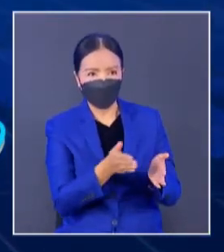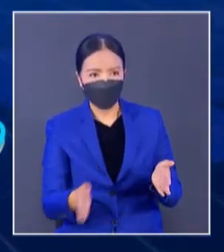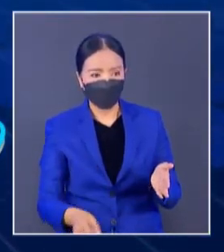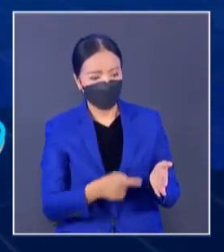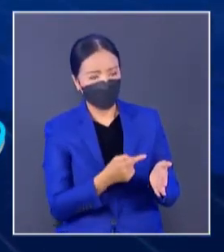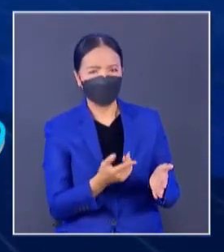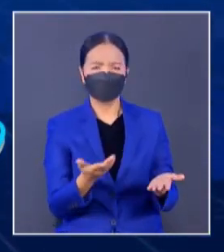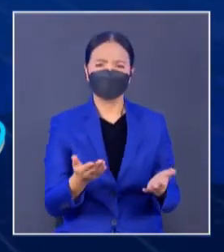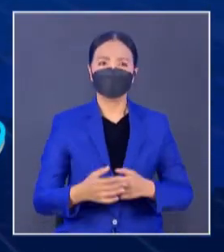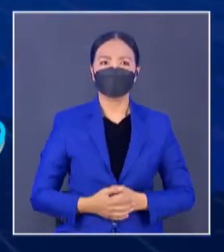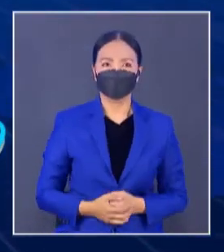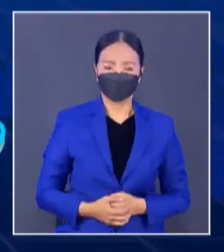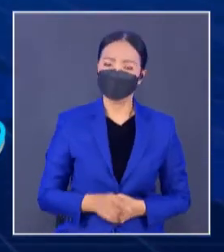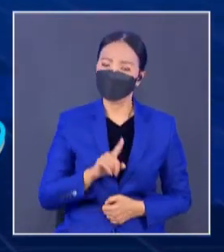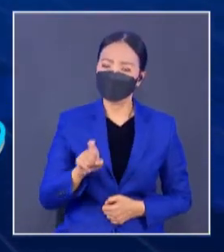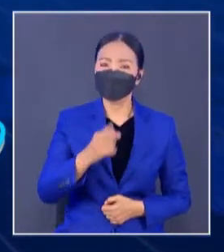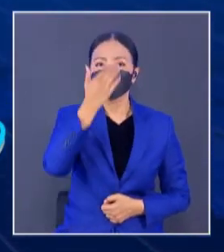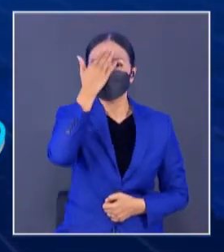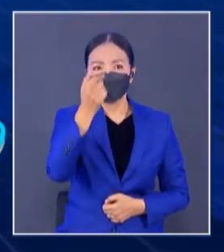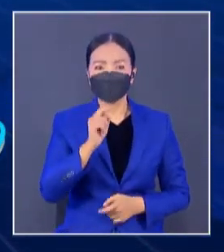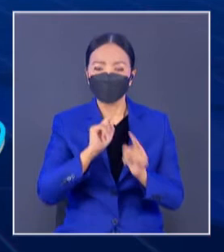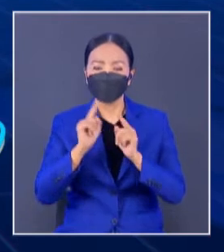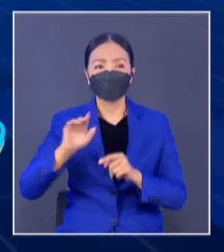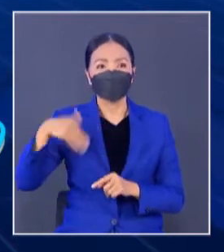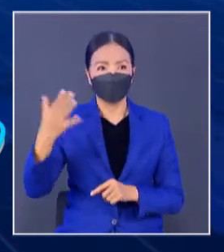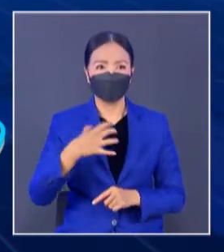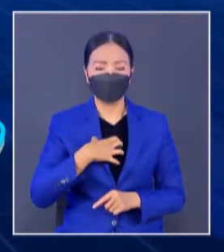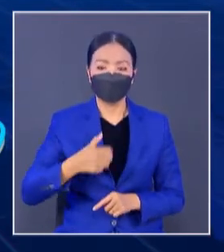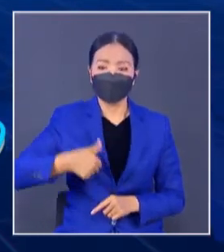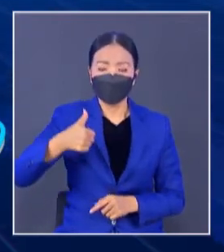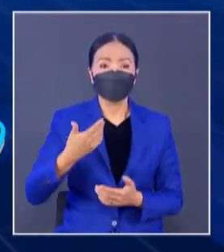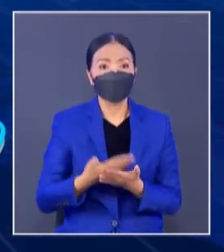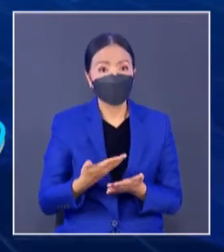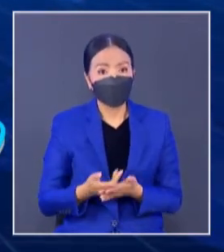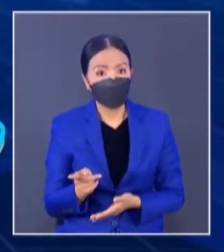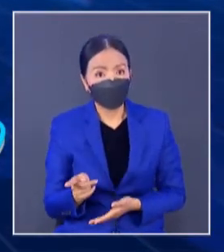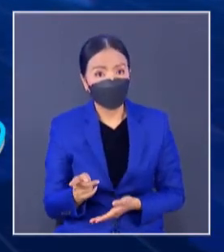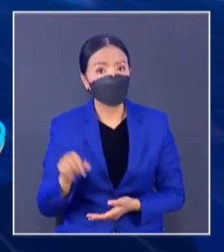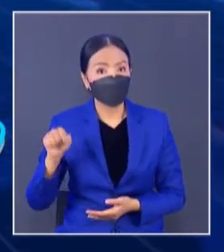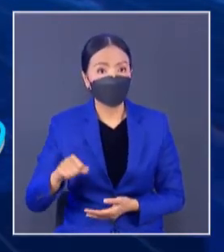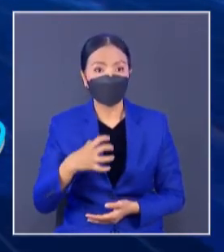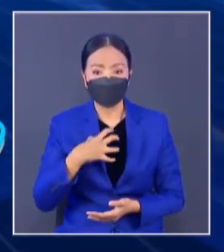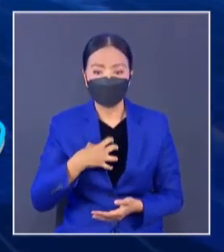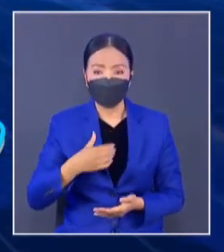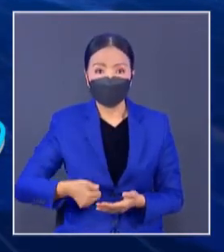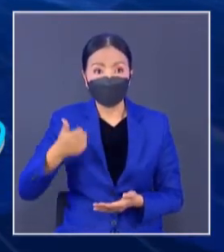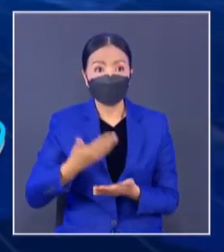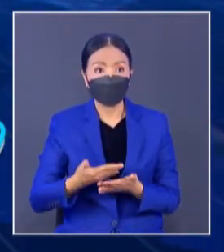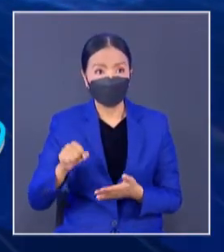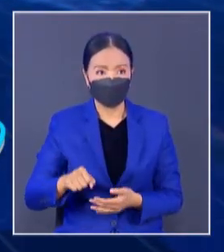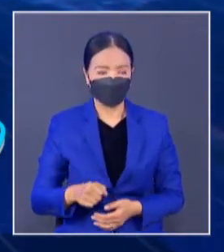ำไรเดอร์ยังถามอีกว่าทำไมไม่คุยกันก่อนอยากได้เงินหรือเปล่าแต่เด็กปั๊มบอกว่าไม่ใ